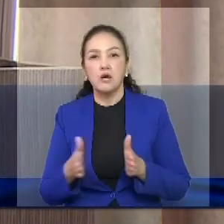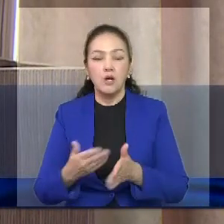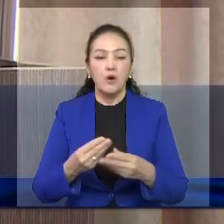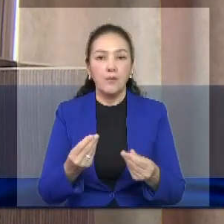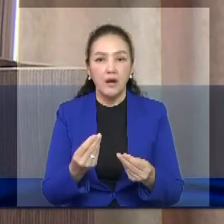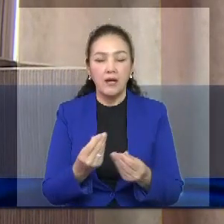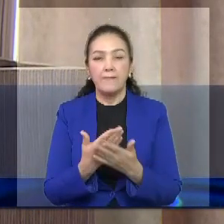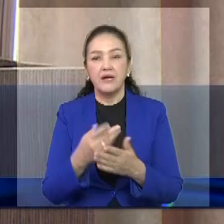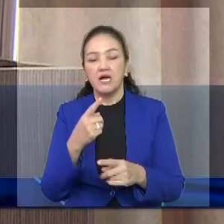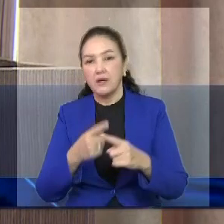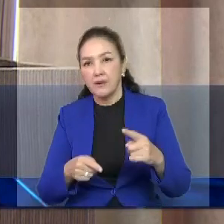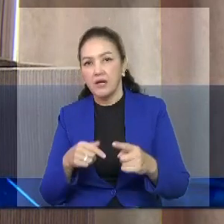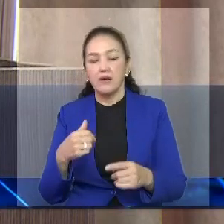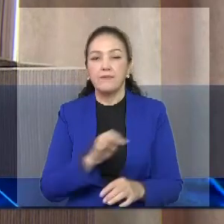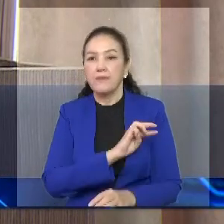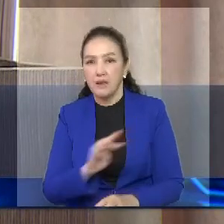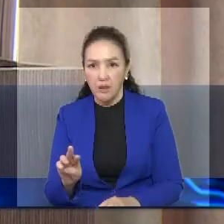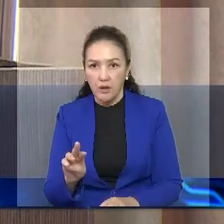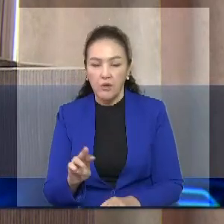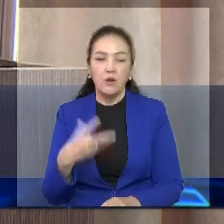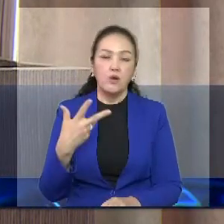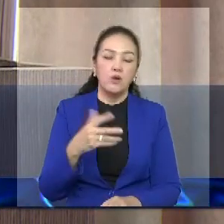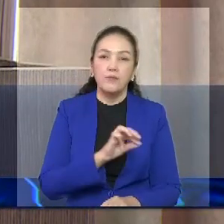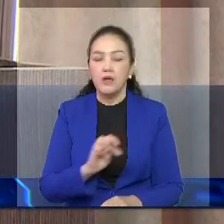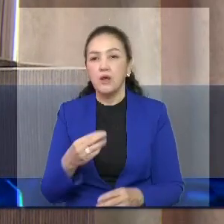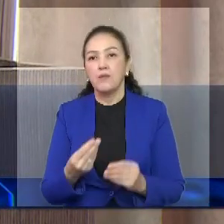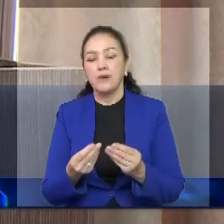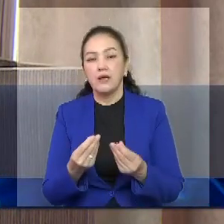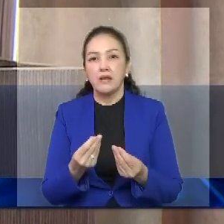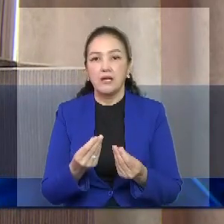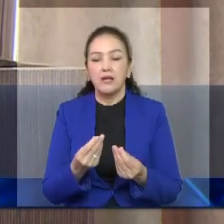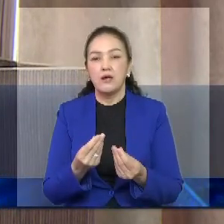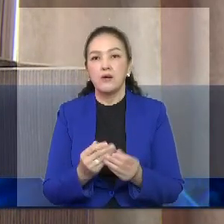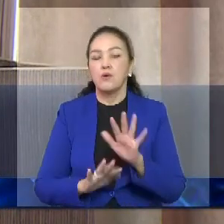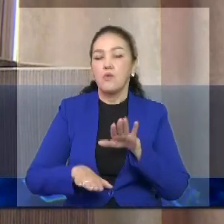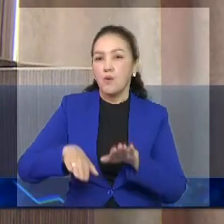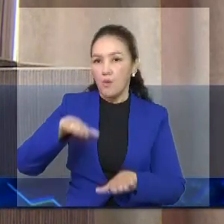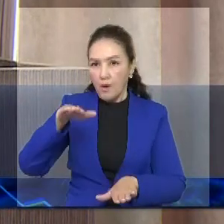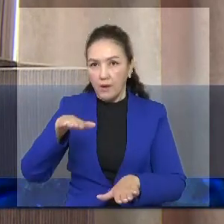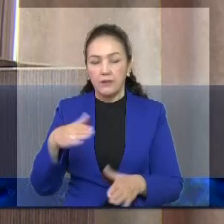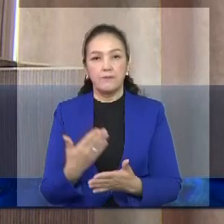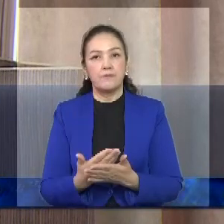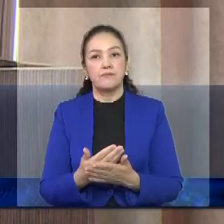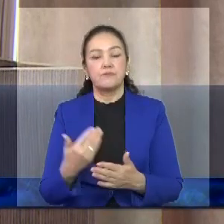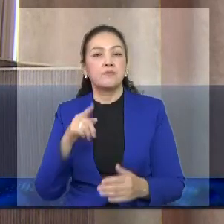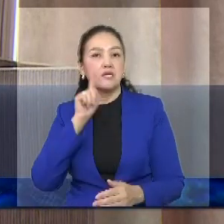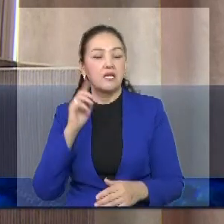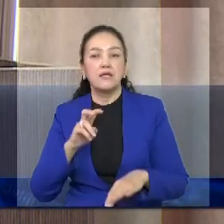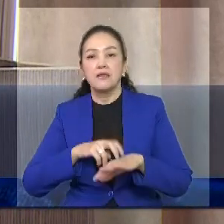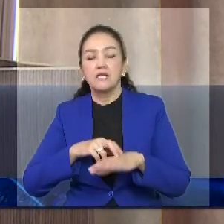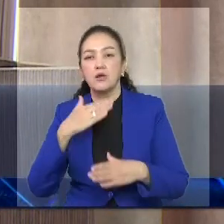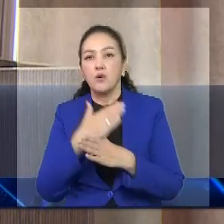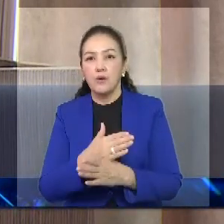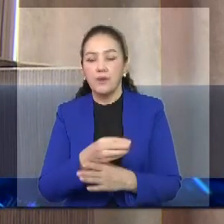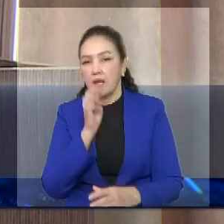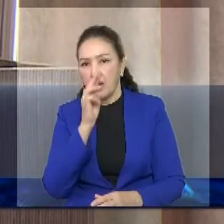төлемдер 1,5 миллионнан 3 миллион теңгеге дейін өсті. Жас дәрігерлерге қосымша